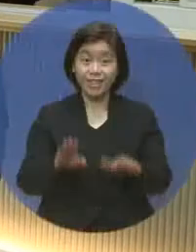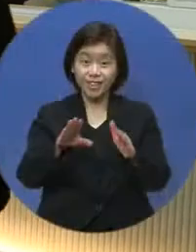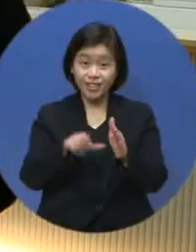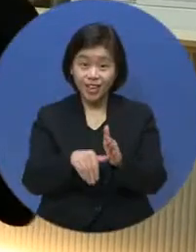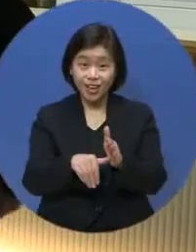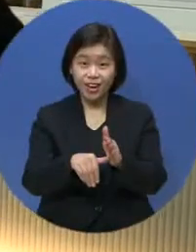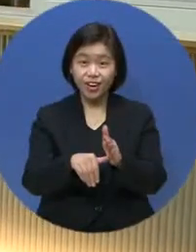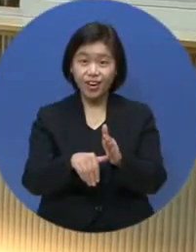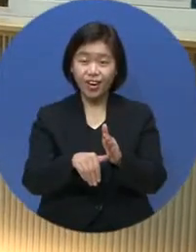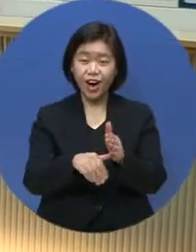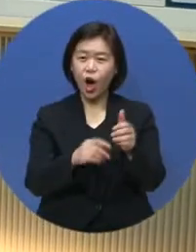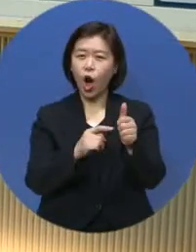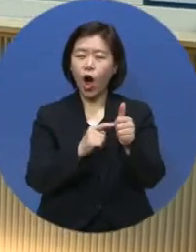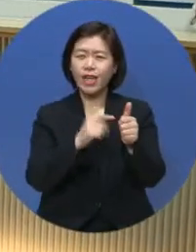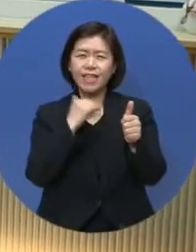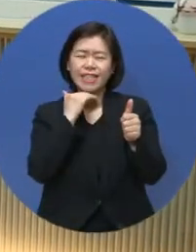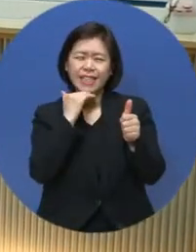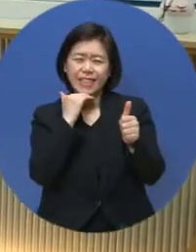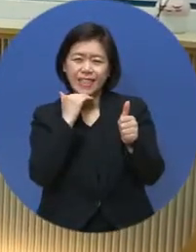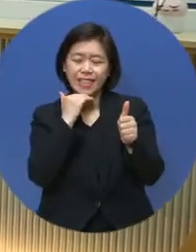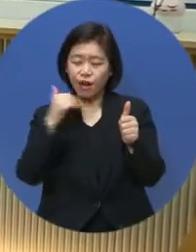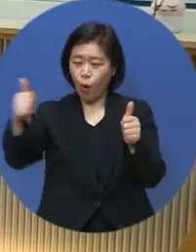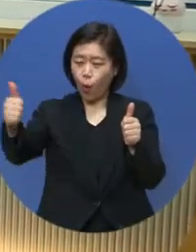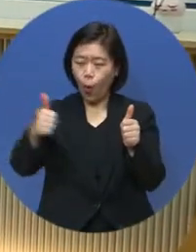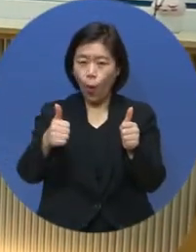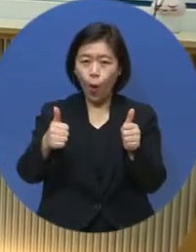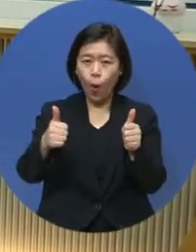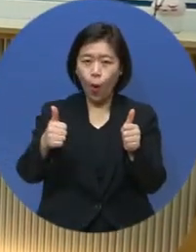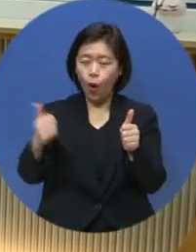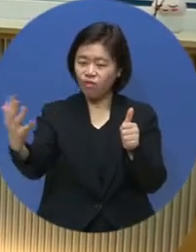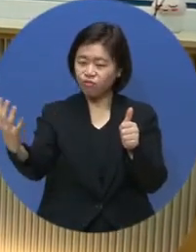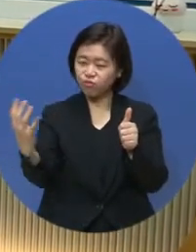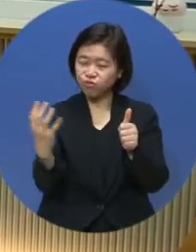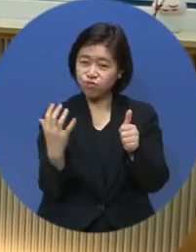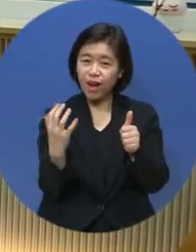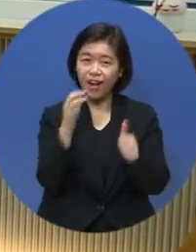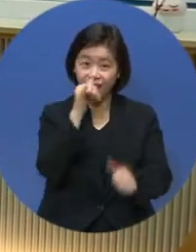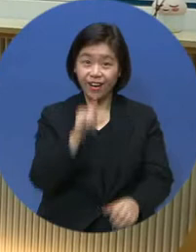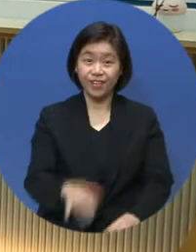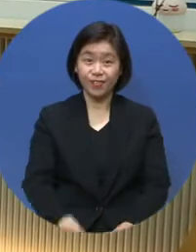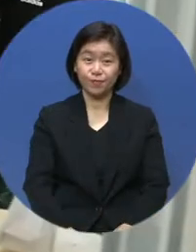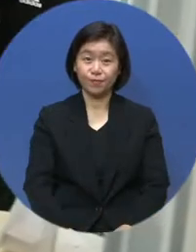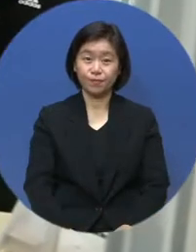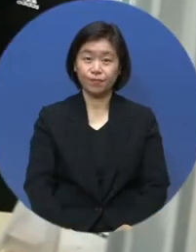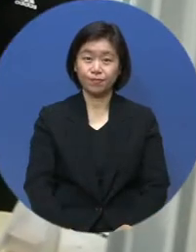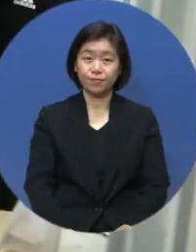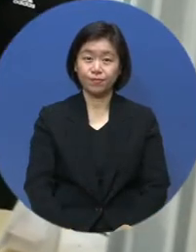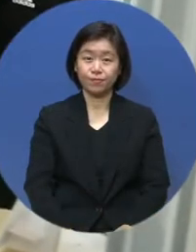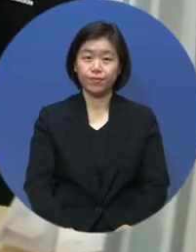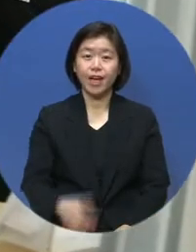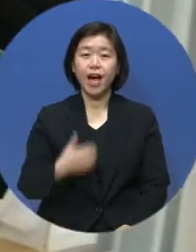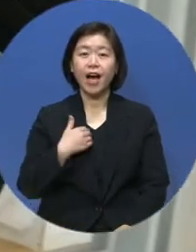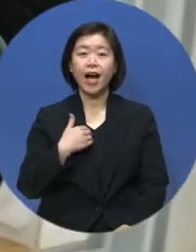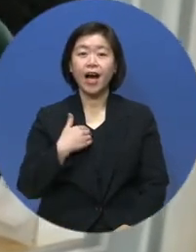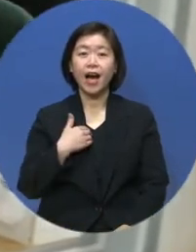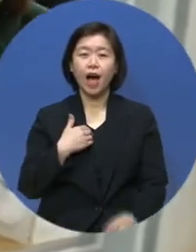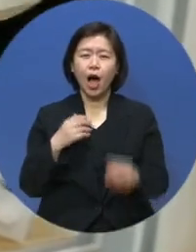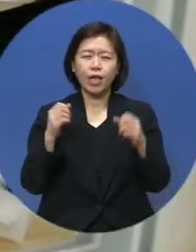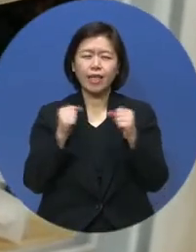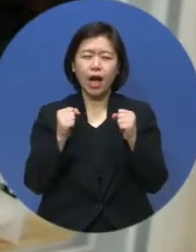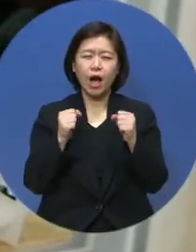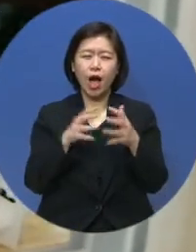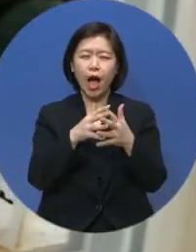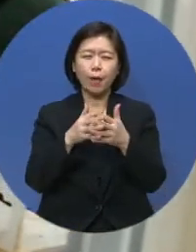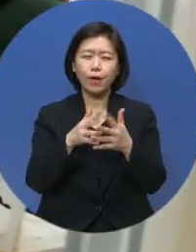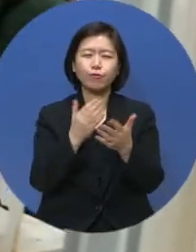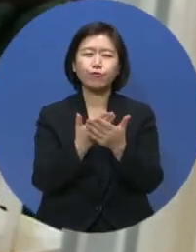동현 씨가 오매불망 기다렸던 반가운 손님이 등장하고. 아이스 아메리카노요? 저 하나 주세요. 전